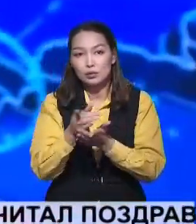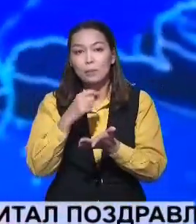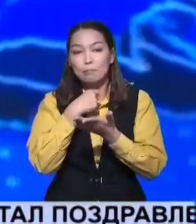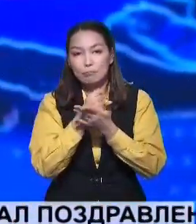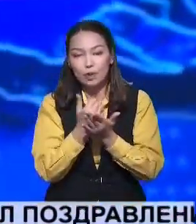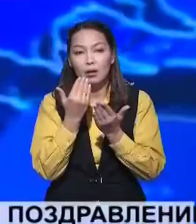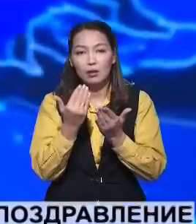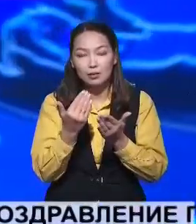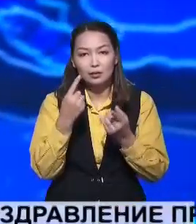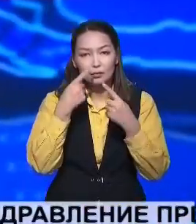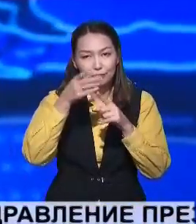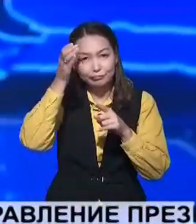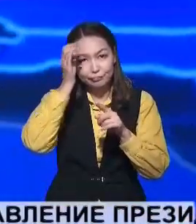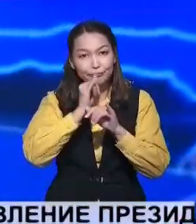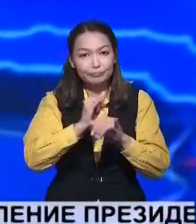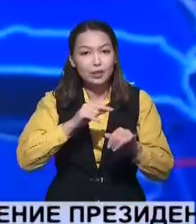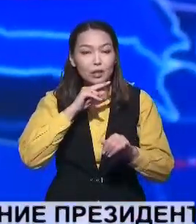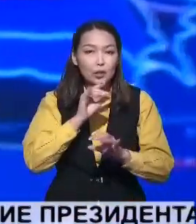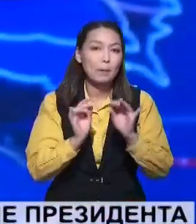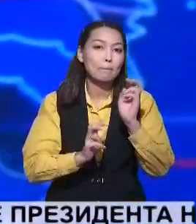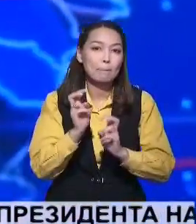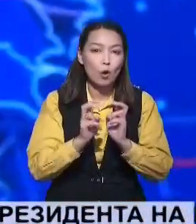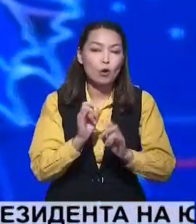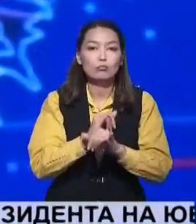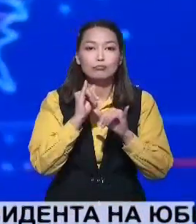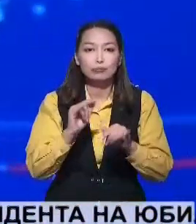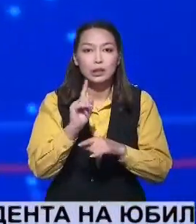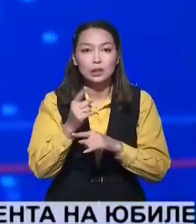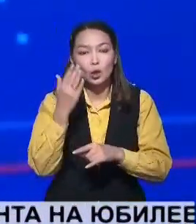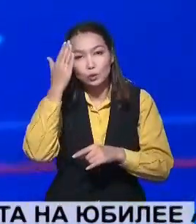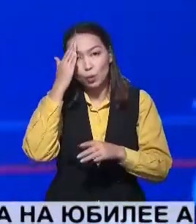влияние инноваций на рост экономики и производства. Повышение в рейтинге